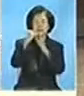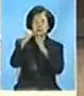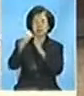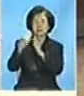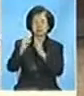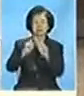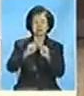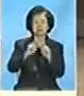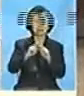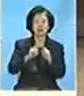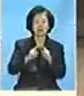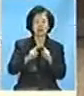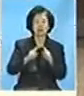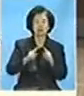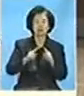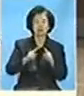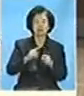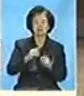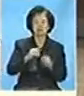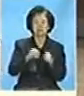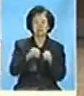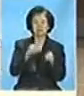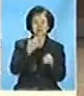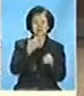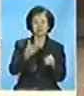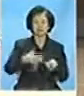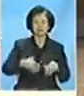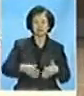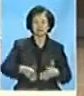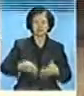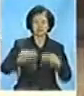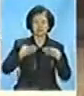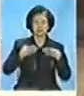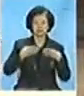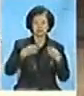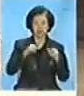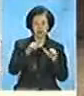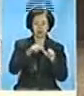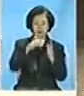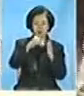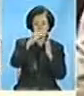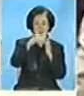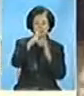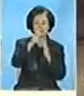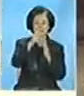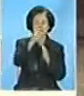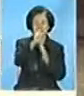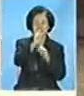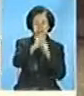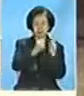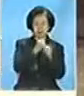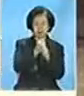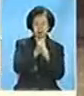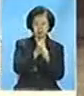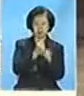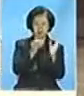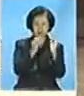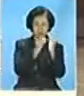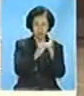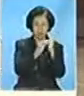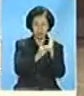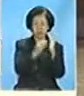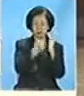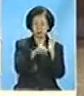งชีวิตผมอยู่ในภาคเหนือ10ปีเศษอยู่ภาคกลาง10ปีเศ